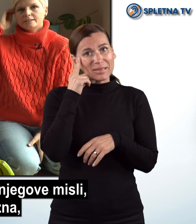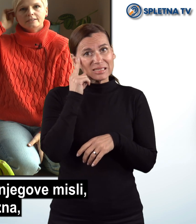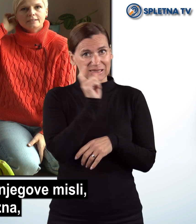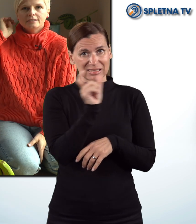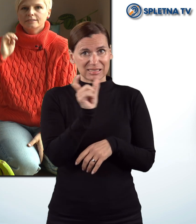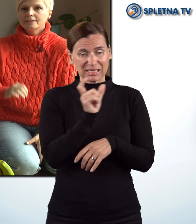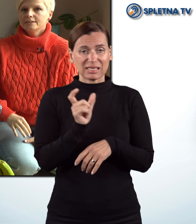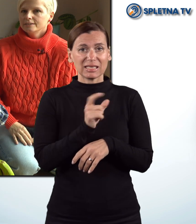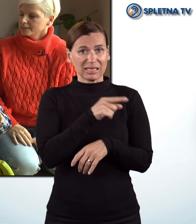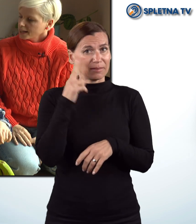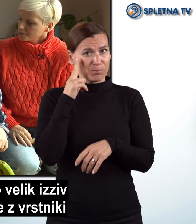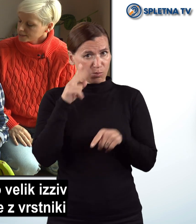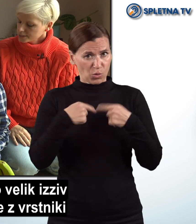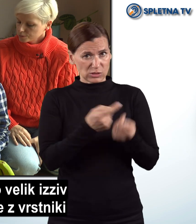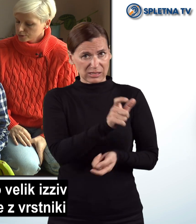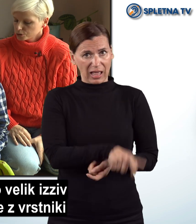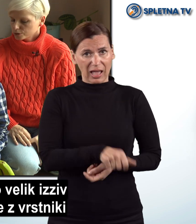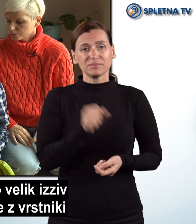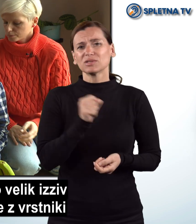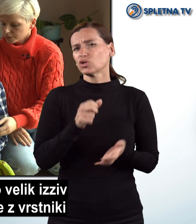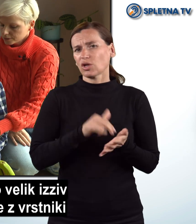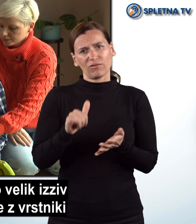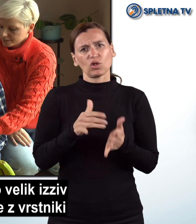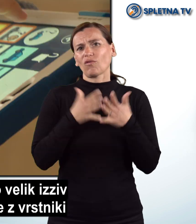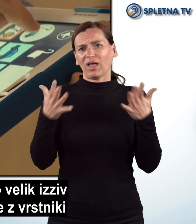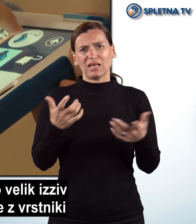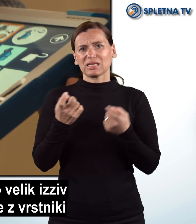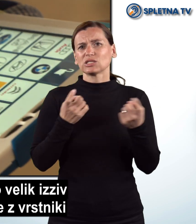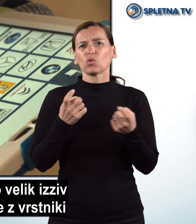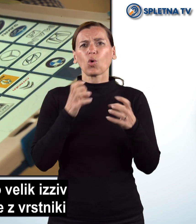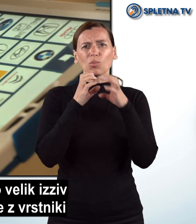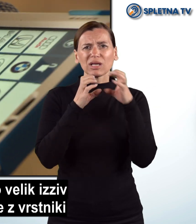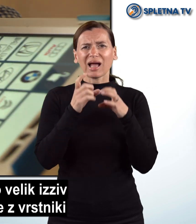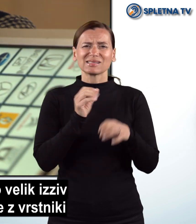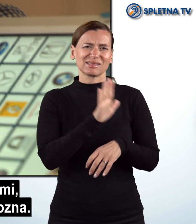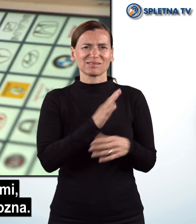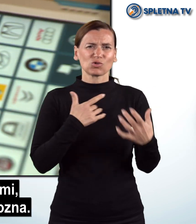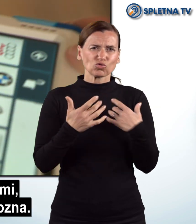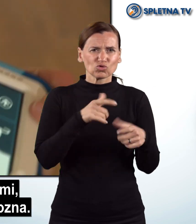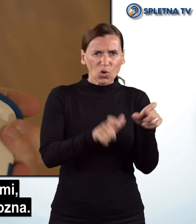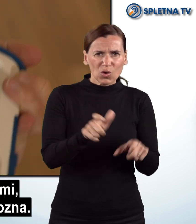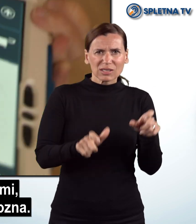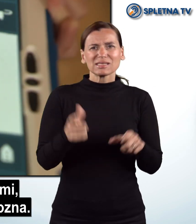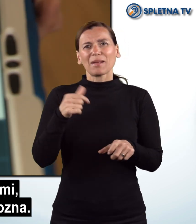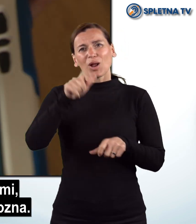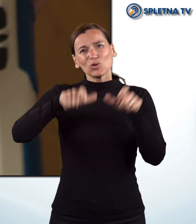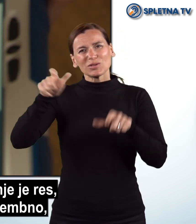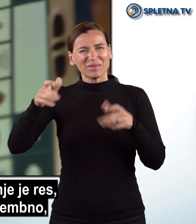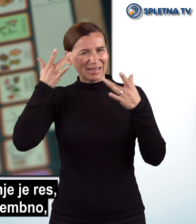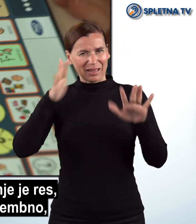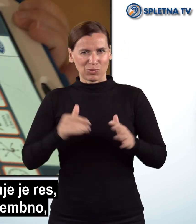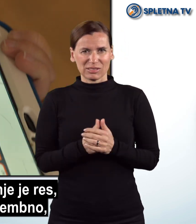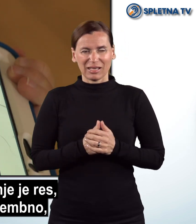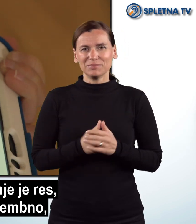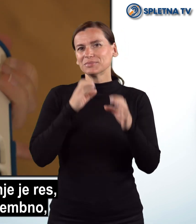ga pozna. Zato je še vedno velik izziv komunikacija z njegovimi vrstniki ali pa z ljudmi, ki jih ne pozna.